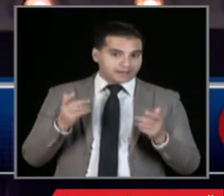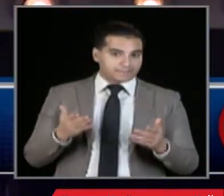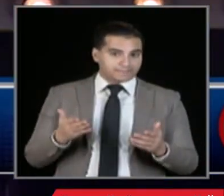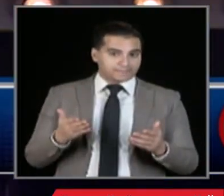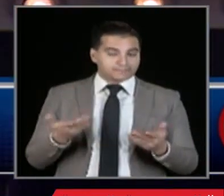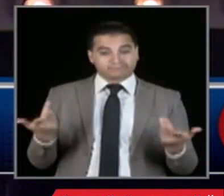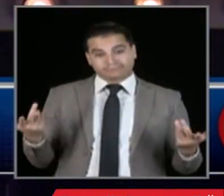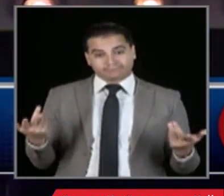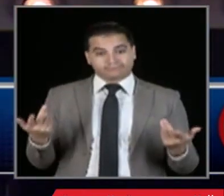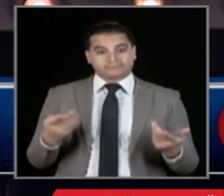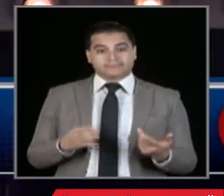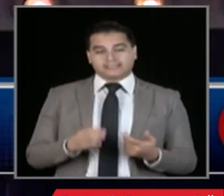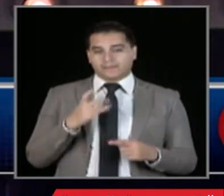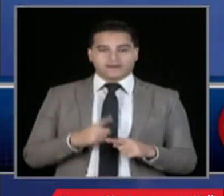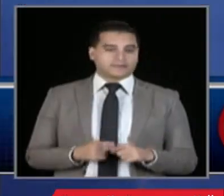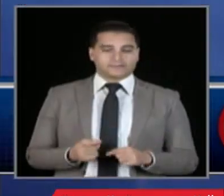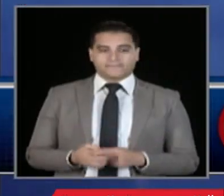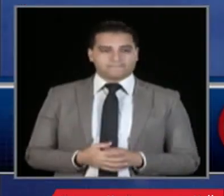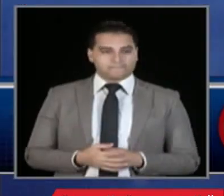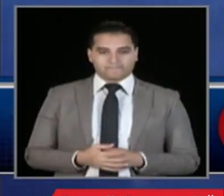المغرب، ميرام، إجابة خاطئة.